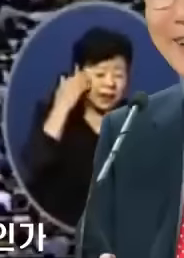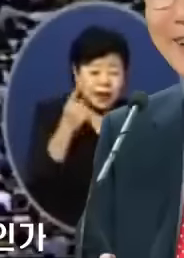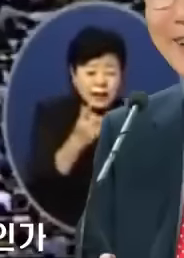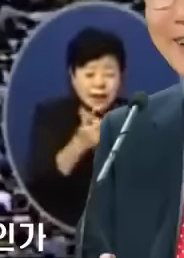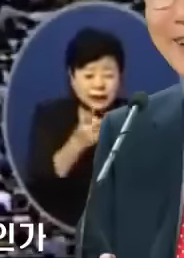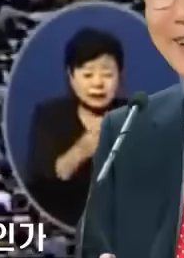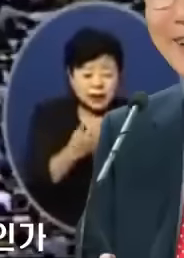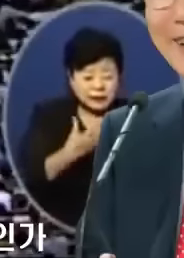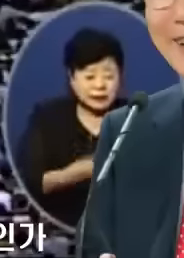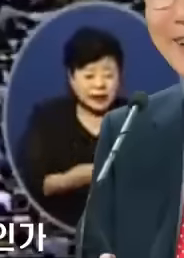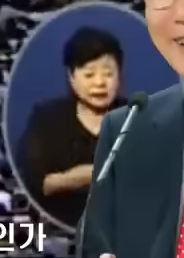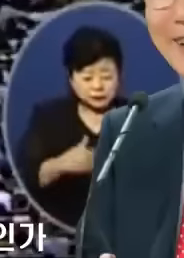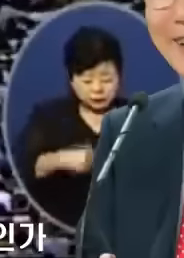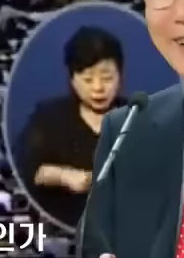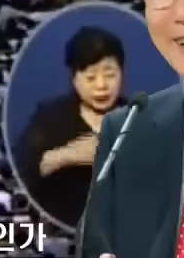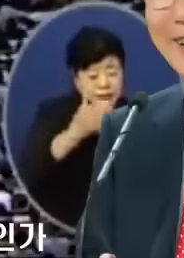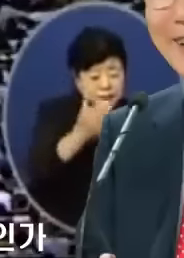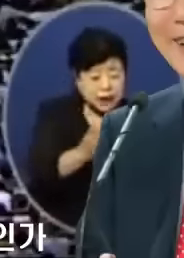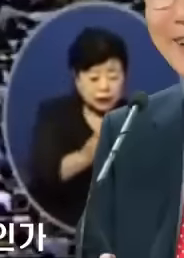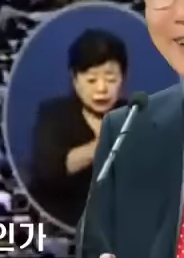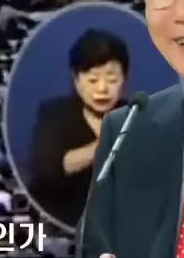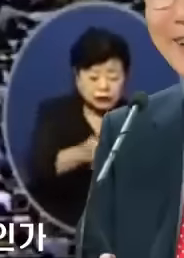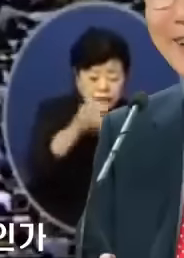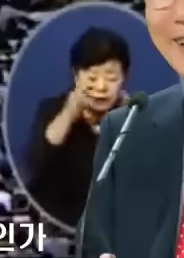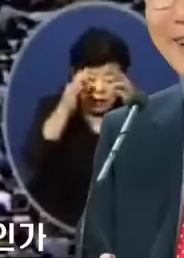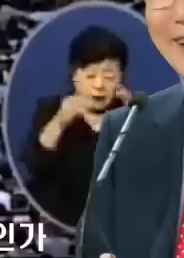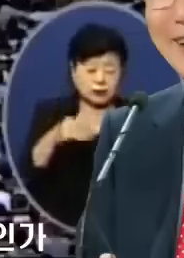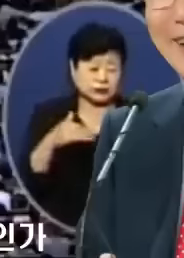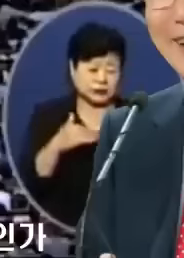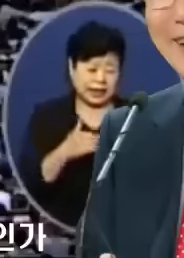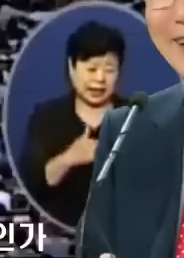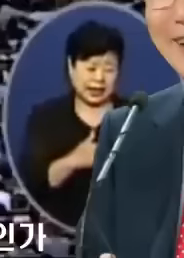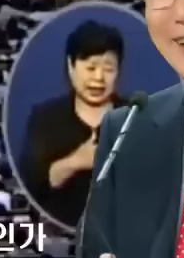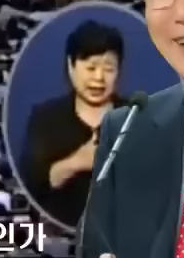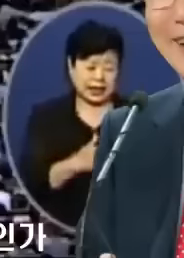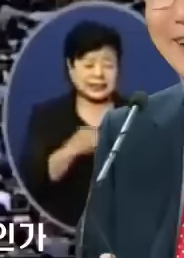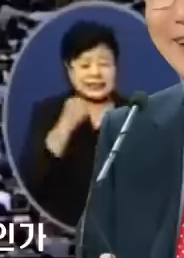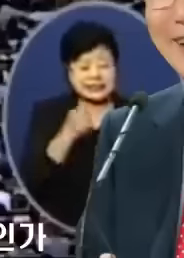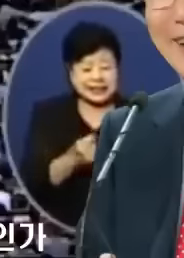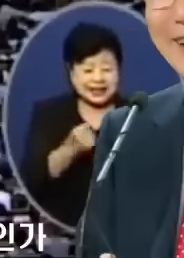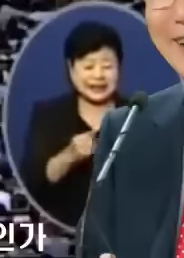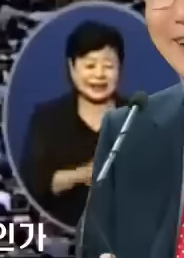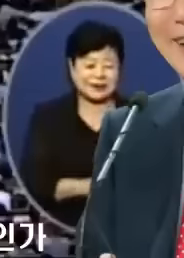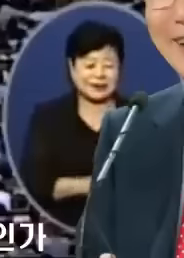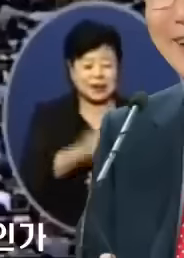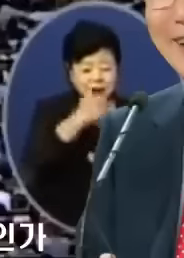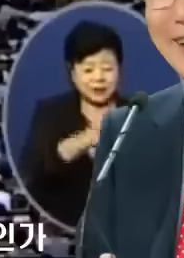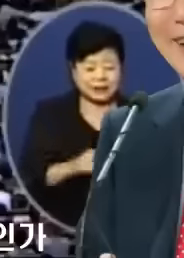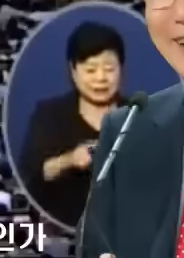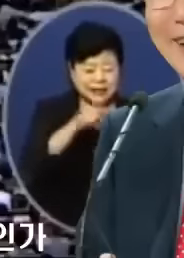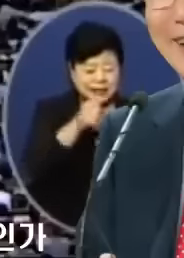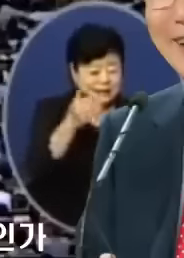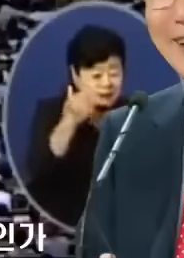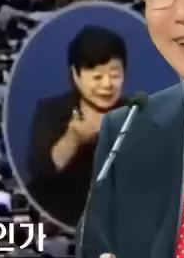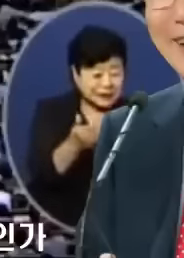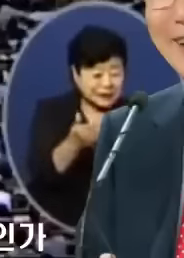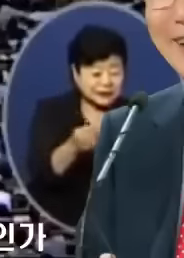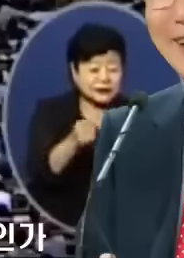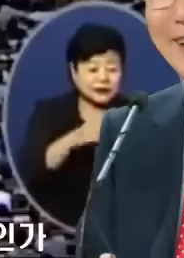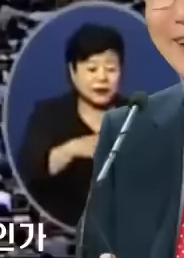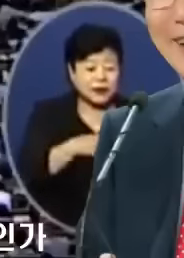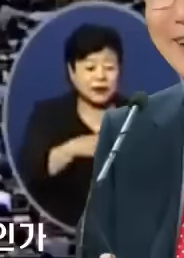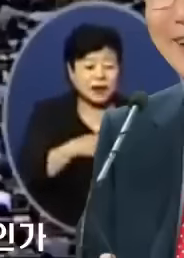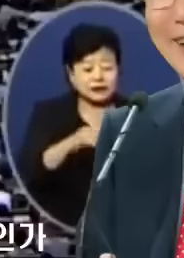만날지라도 낙심하거나 포기하지 말고 주님을 바라보고 끝까지 달려야 하는 것입니다. 마지막 날에 하나님께서